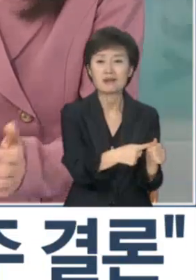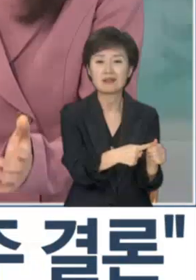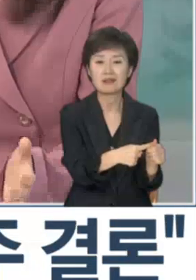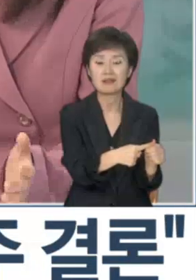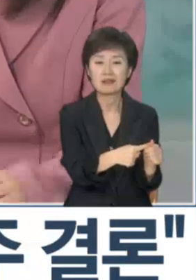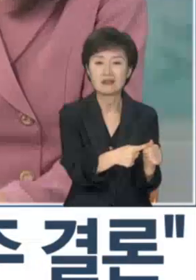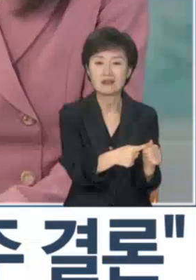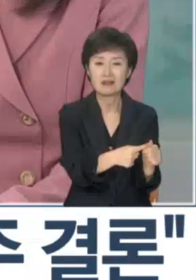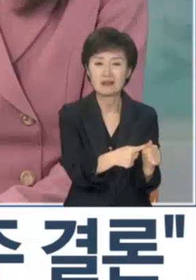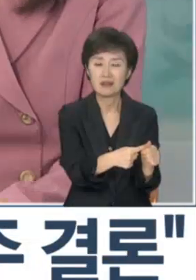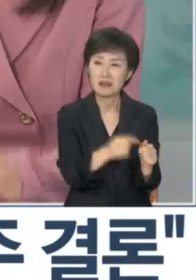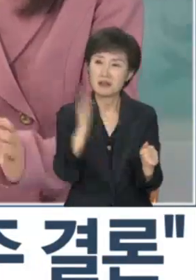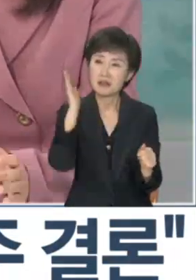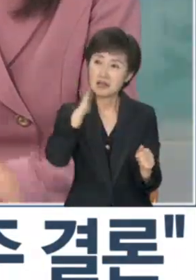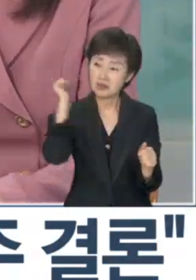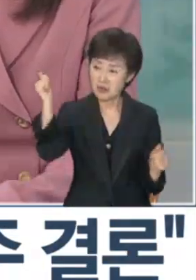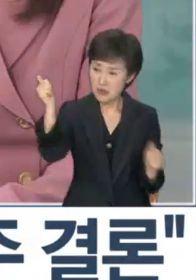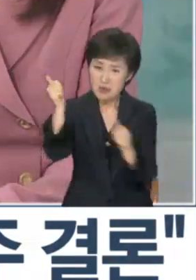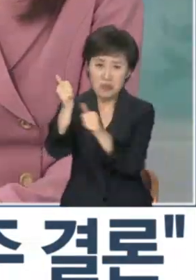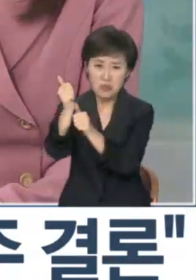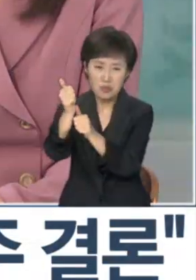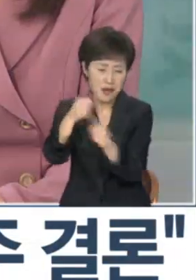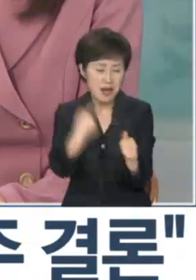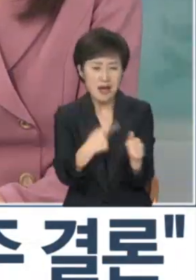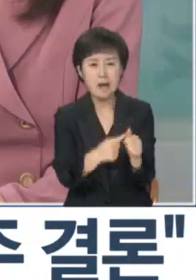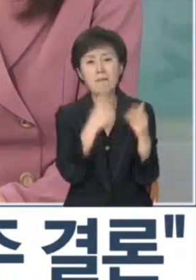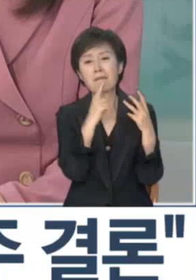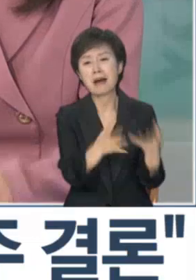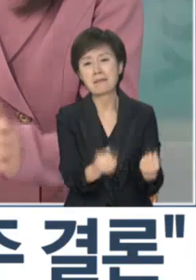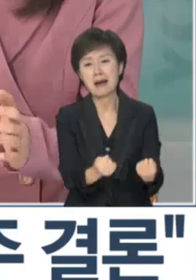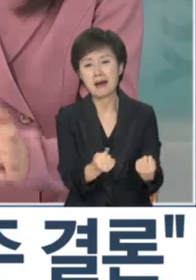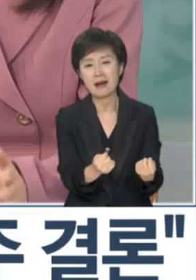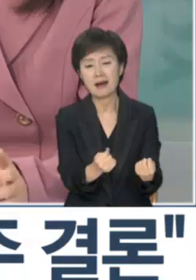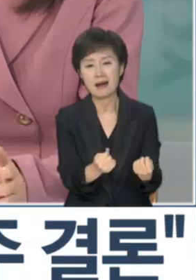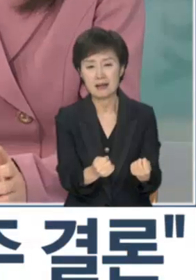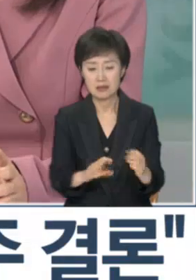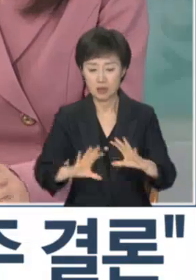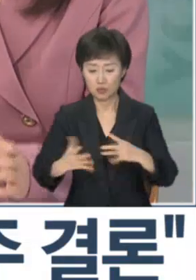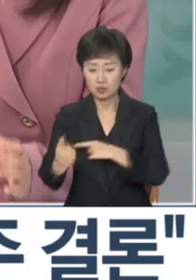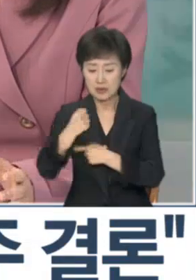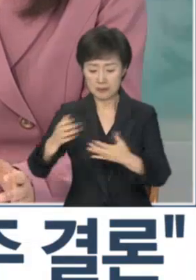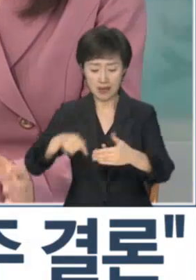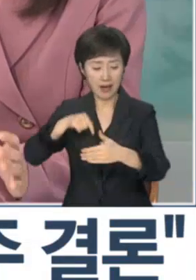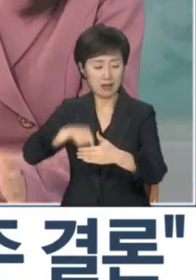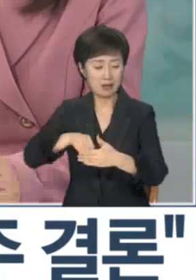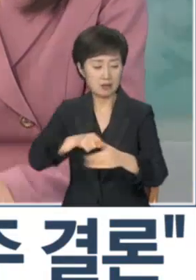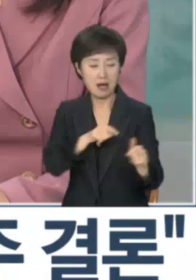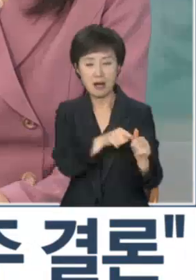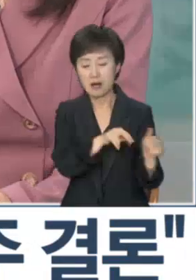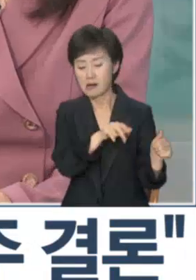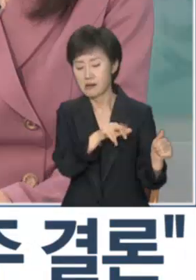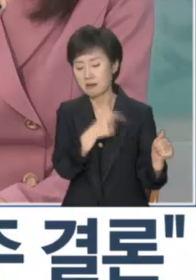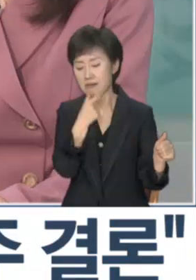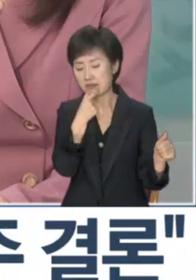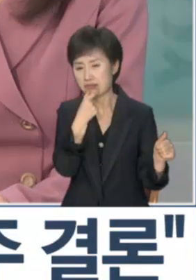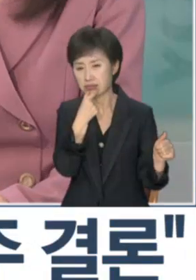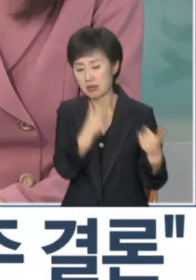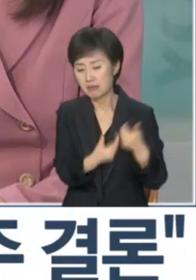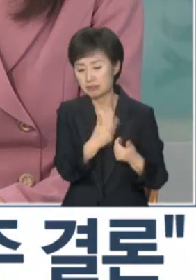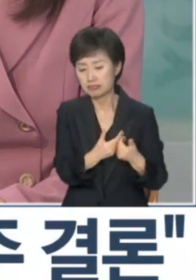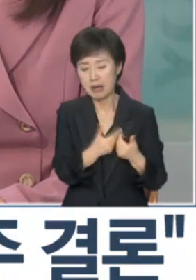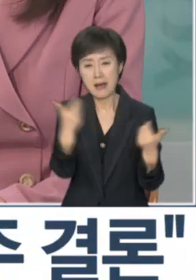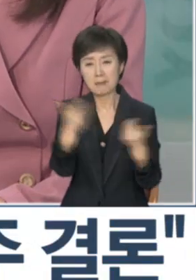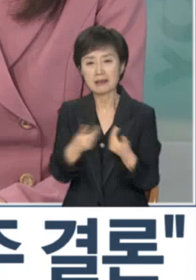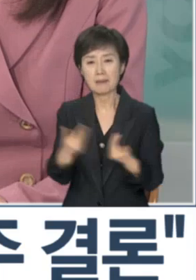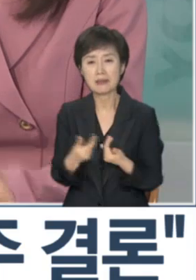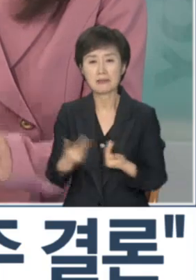뭐 김주애다 이런 얘기까지 굉장히 과격한 발언들이 나왔었기 때문에 내부에서도 한동훈 장관을 비대위원장으로 이제 추대하는 것